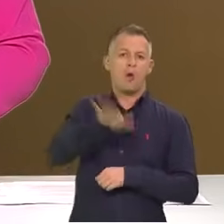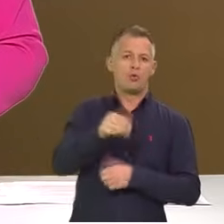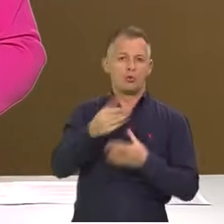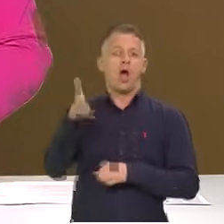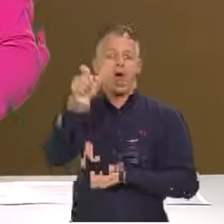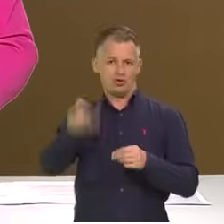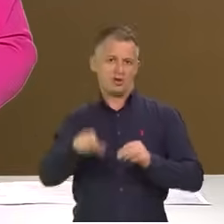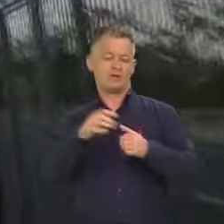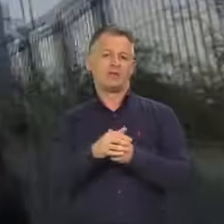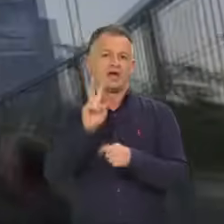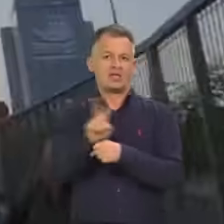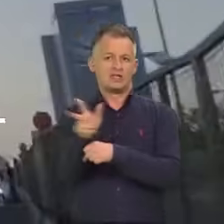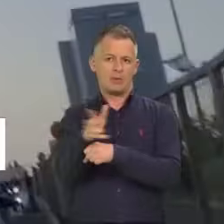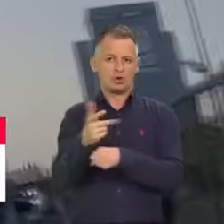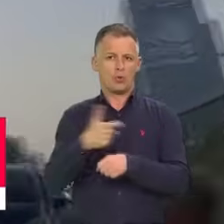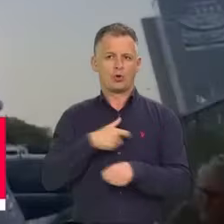impact emoțional.